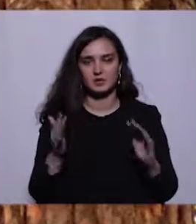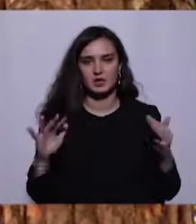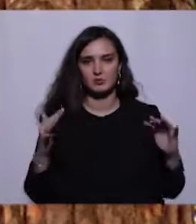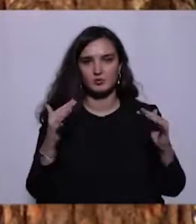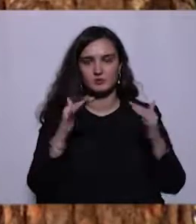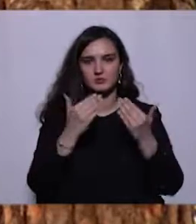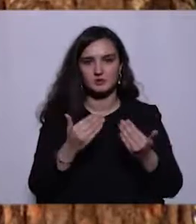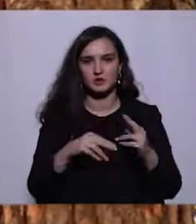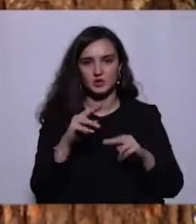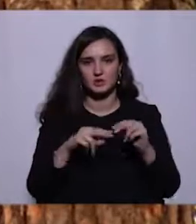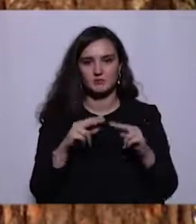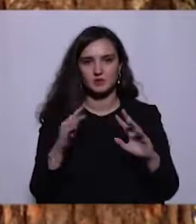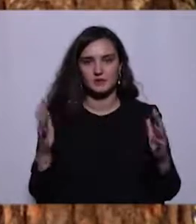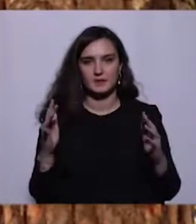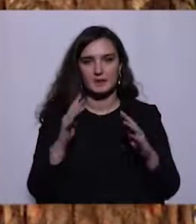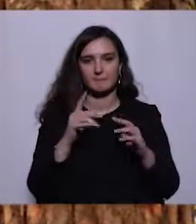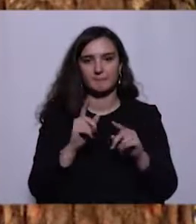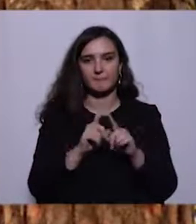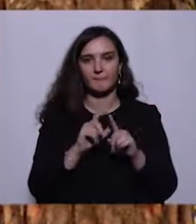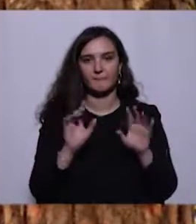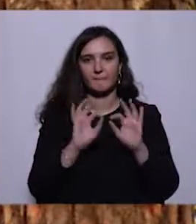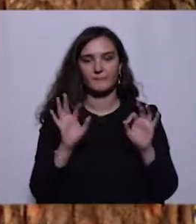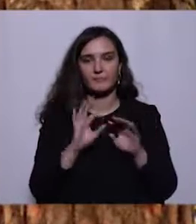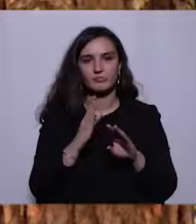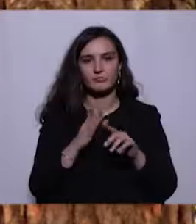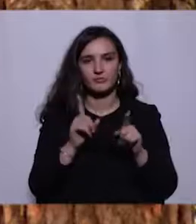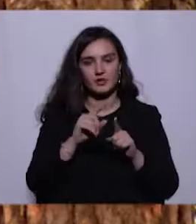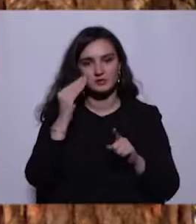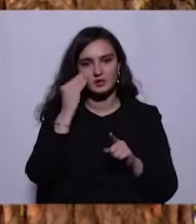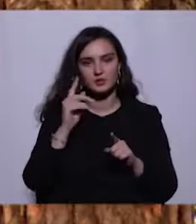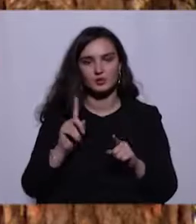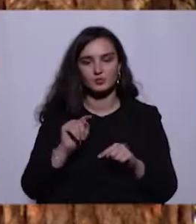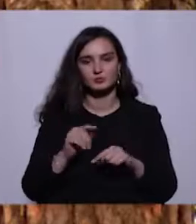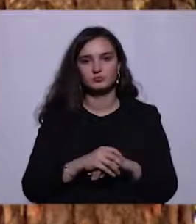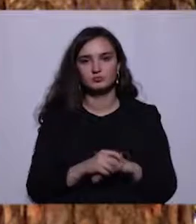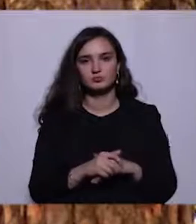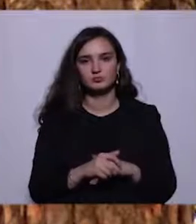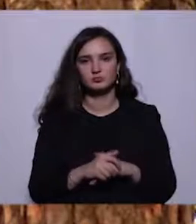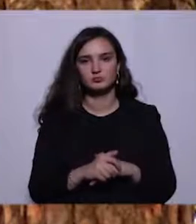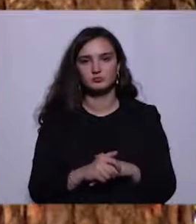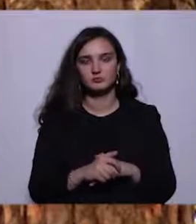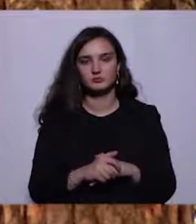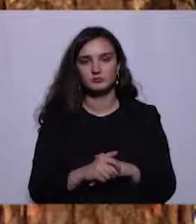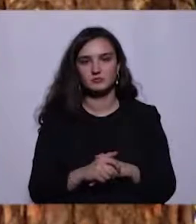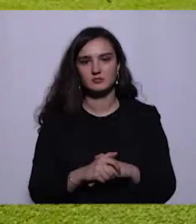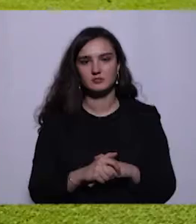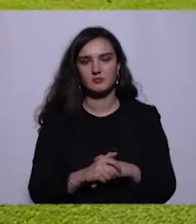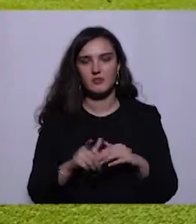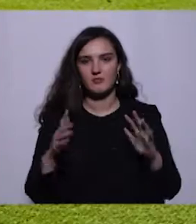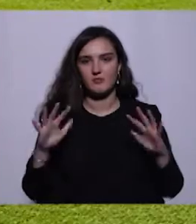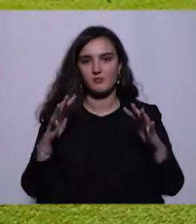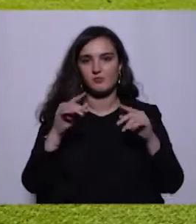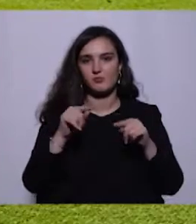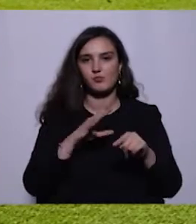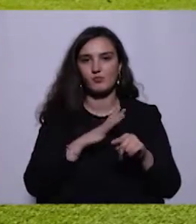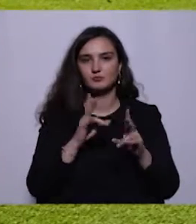ნაგებობის ასაშენებლად. გამოთქმულია ასეთი აზრი, რომ აი ეს კონსტრუქცია